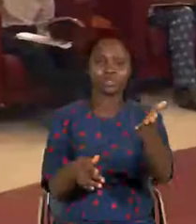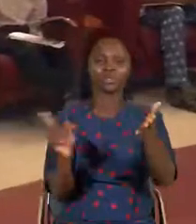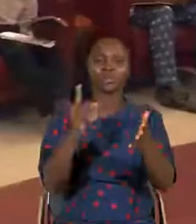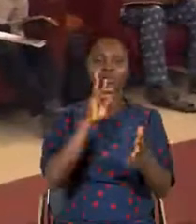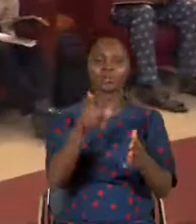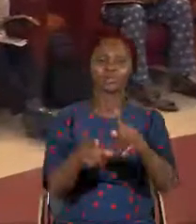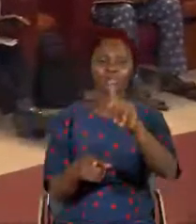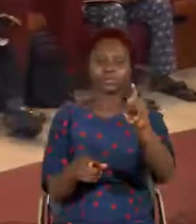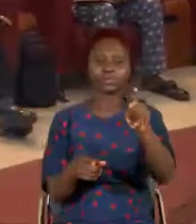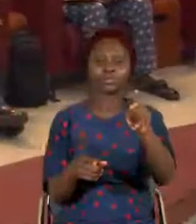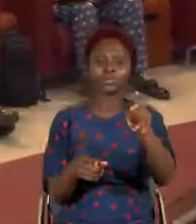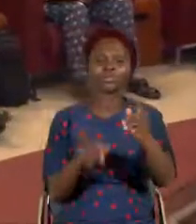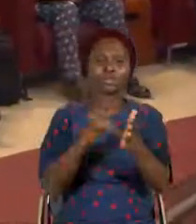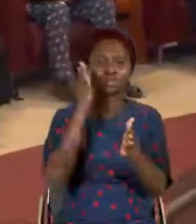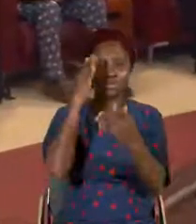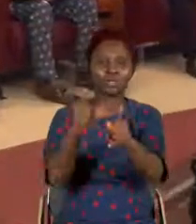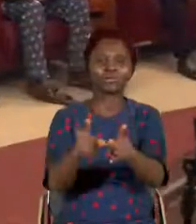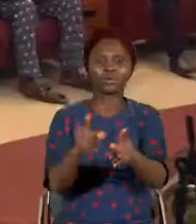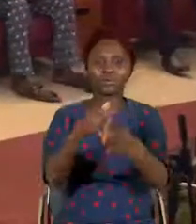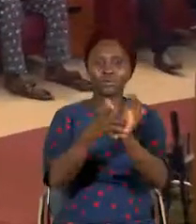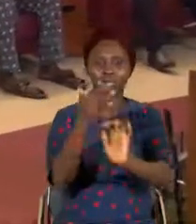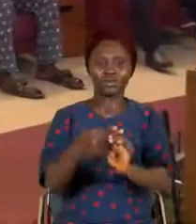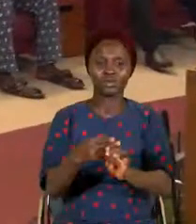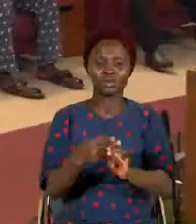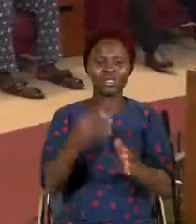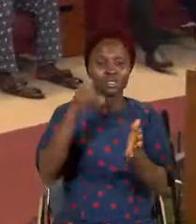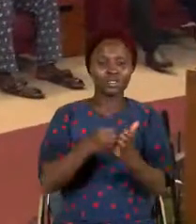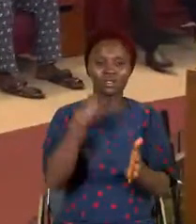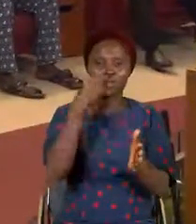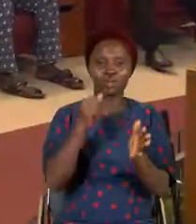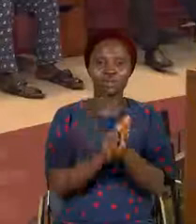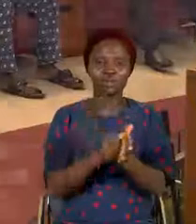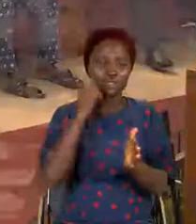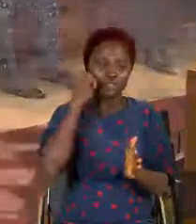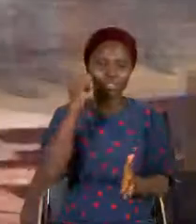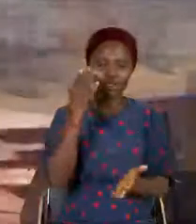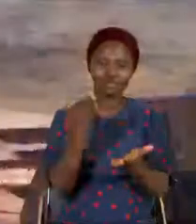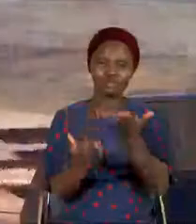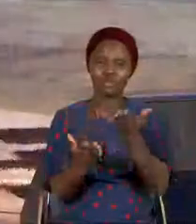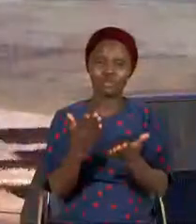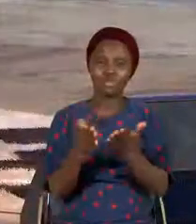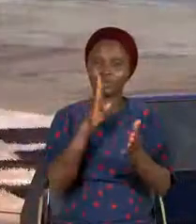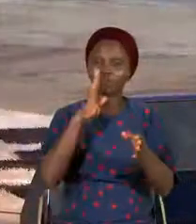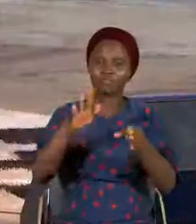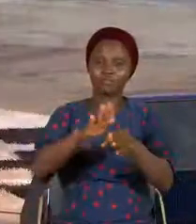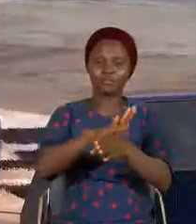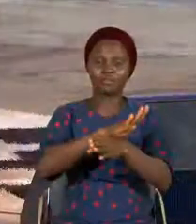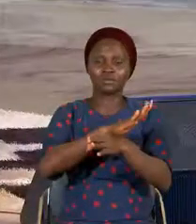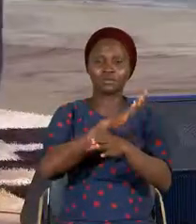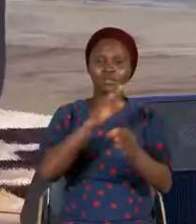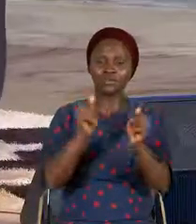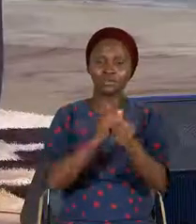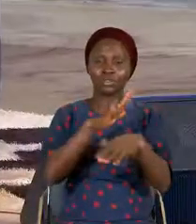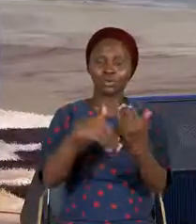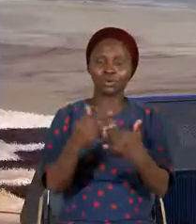Christ qui surpasse toute connaissance. C'est qui? Qui est ce qui là? Et connaître l'amour de